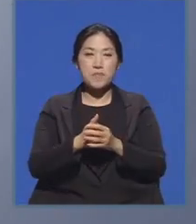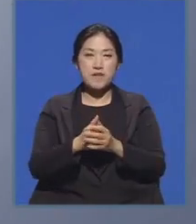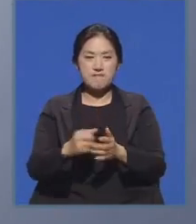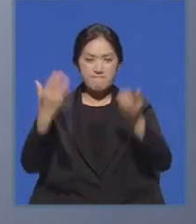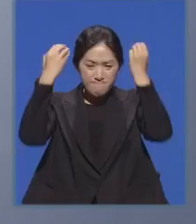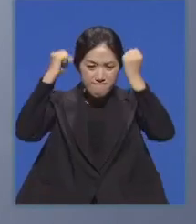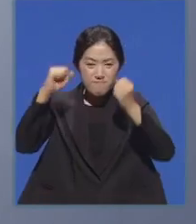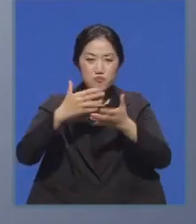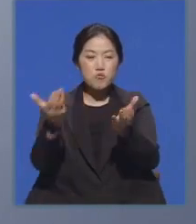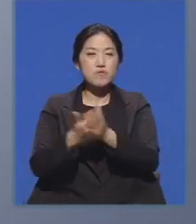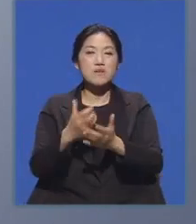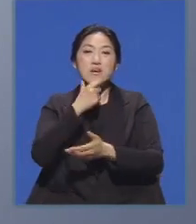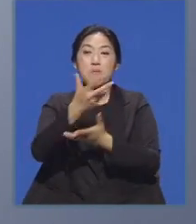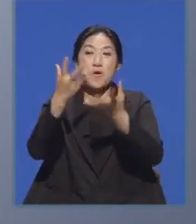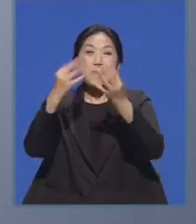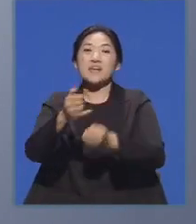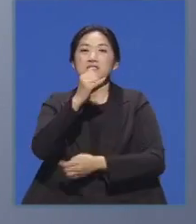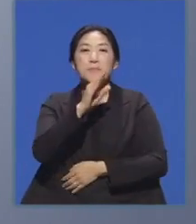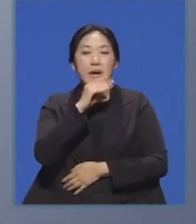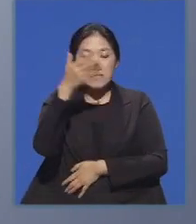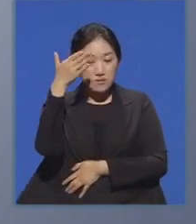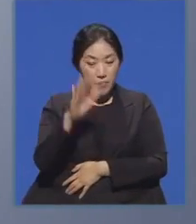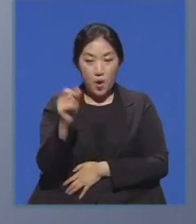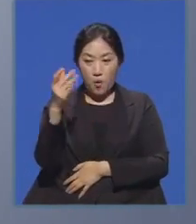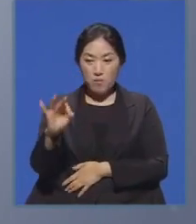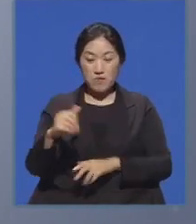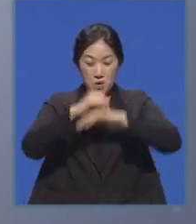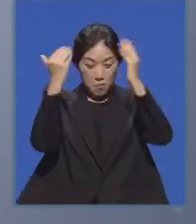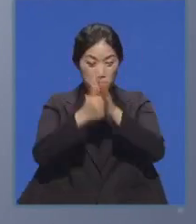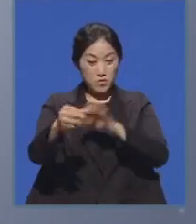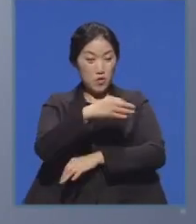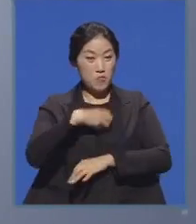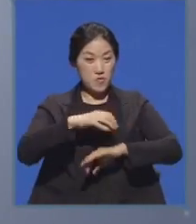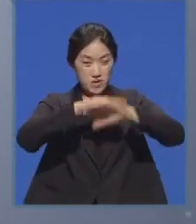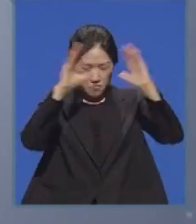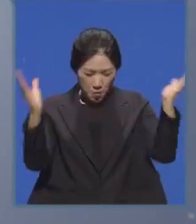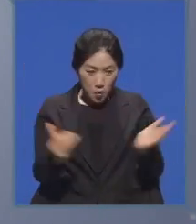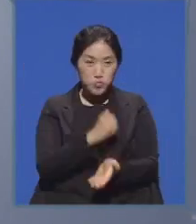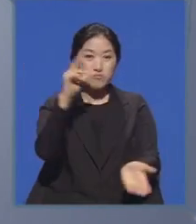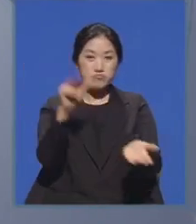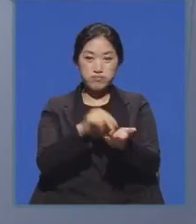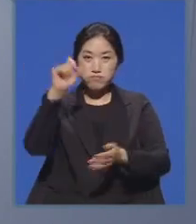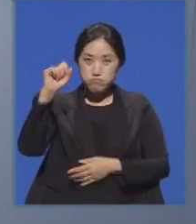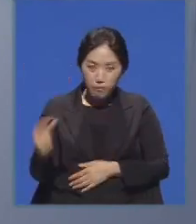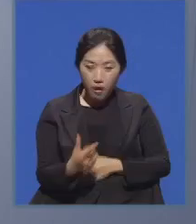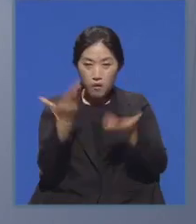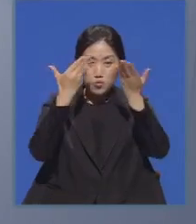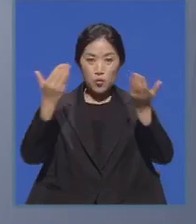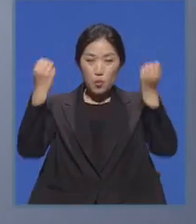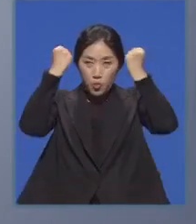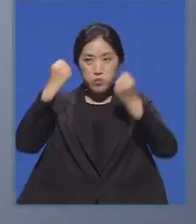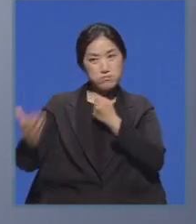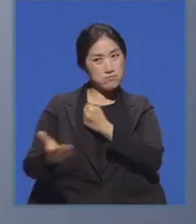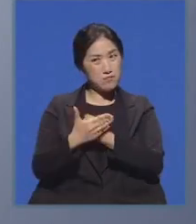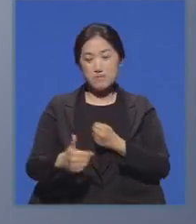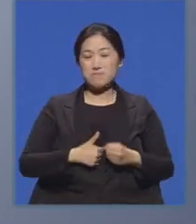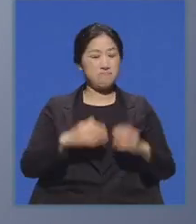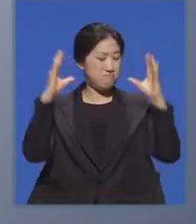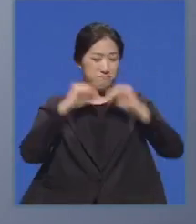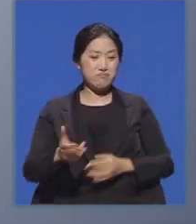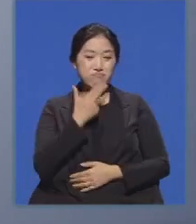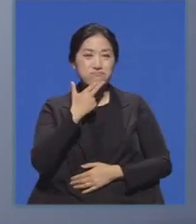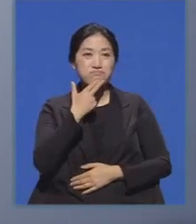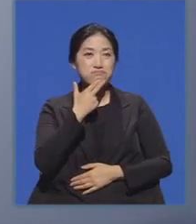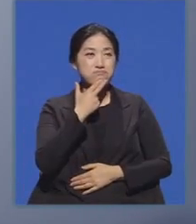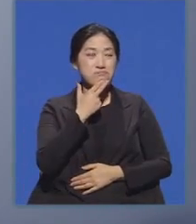네. 그렇지만 호우머닝 것처럼 우리 경제 모든 위기, 모든 문제가 노조 때문에 그렇다. 저는 절대 그렇게 생각 안